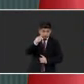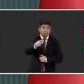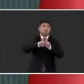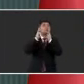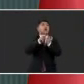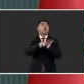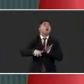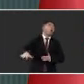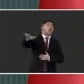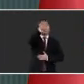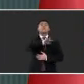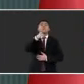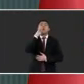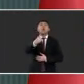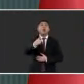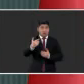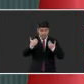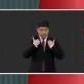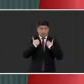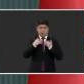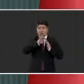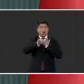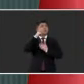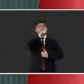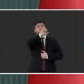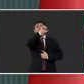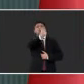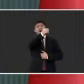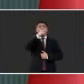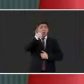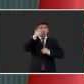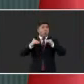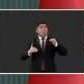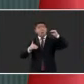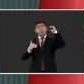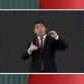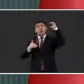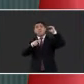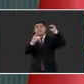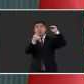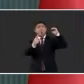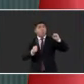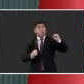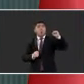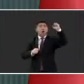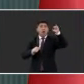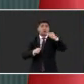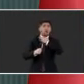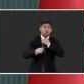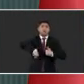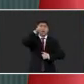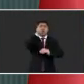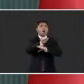tarafında, üstelik de bizden her bakımdan çok daha yüksek oranlarla bu fiyat artışları günlük